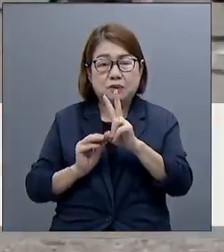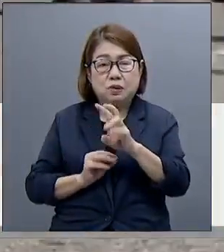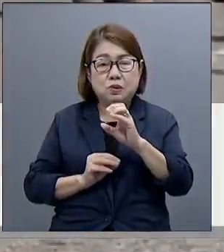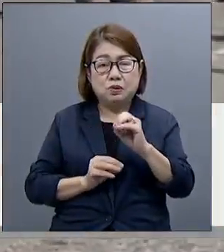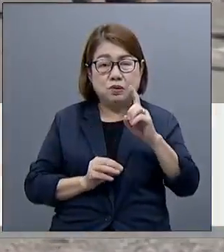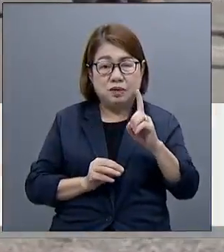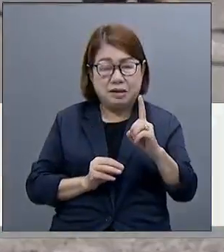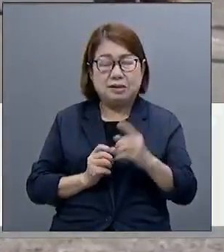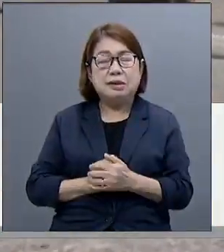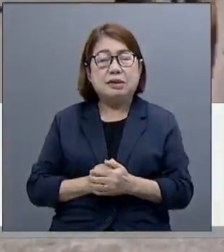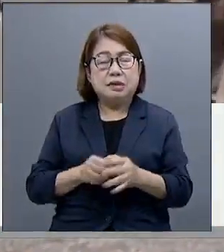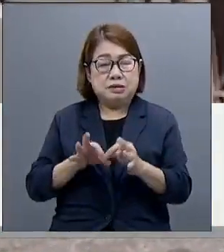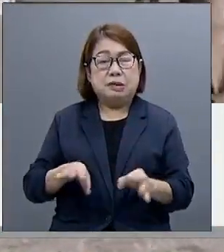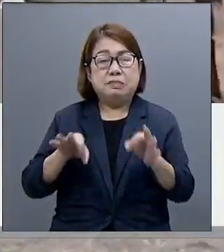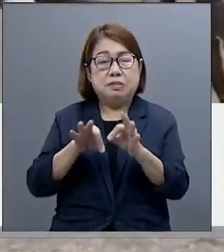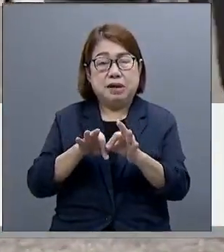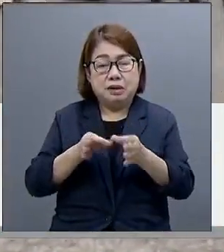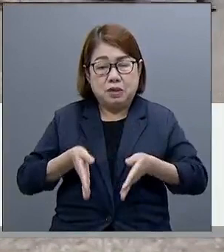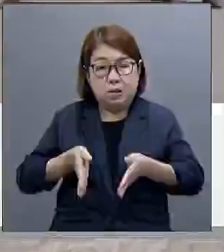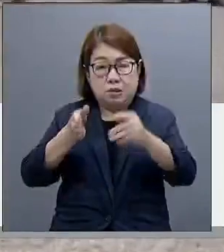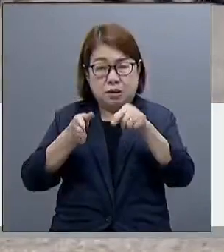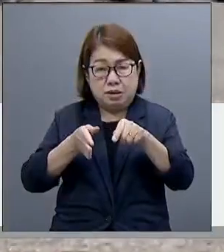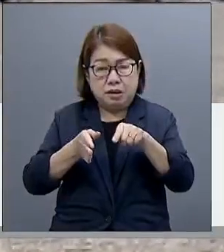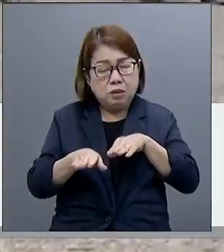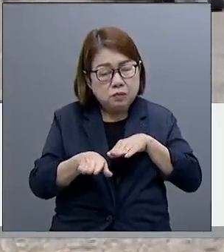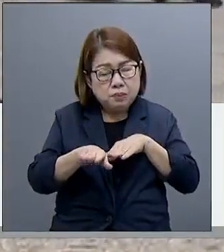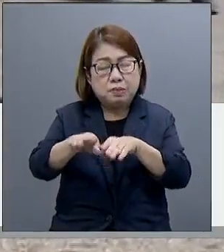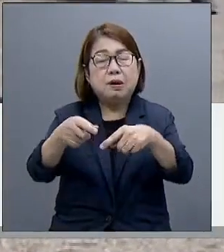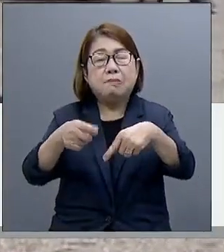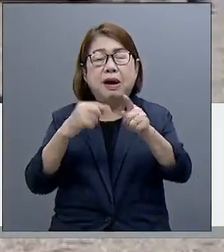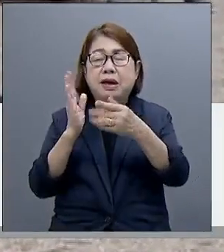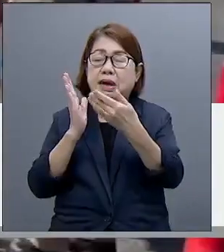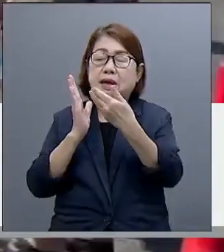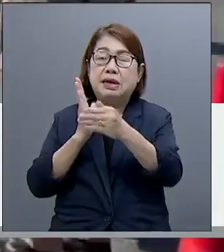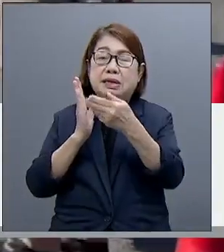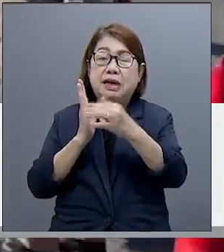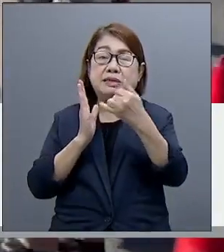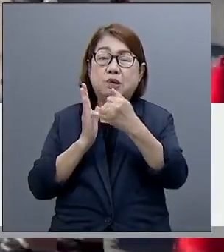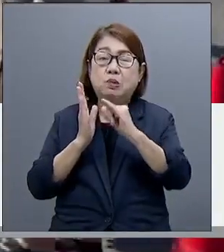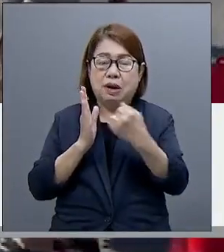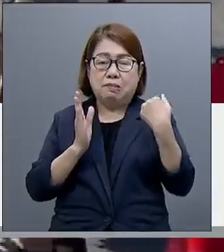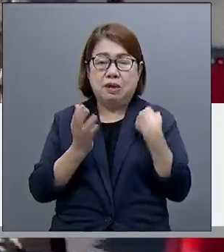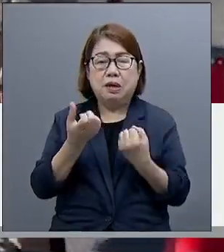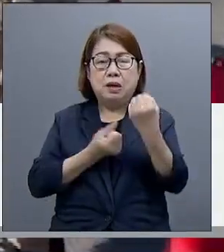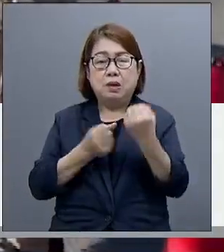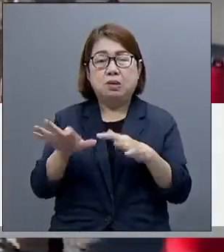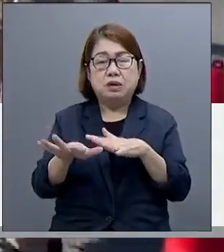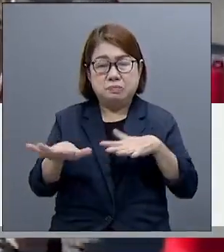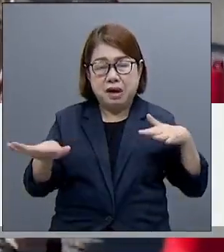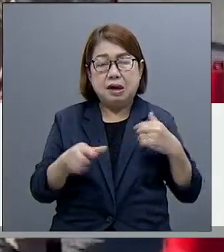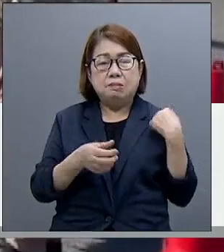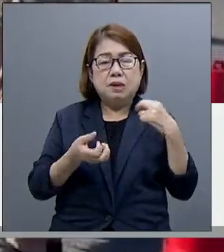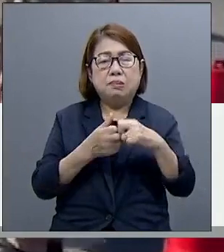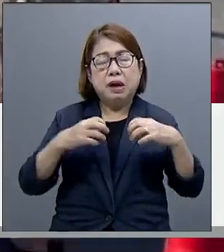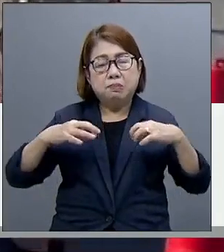ทางสายหลักที่จะเยื่อมเชื่อมไปยังหลายจังหวัดภาคอีสานรถหนาแน่นนะคะแล้วก็เป็นอีกเส้นทางที่มักจะเกิดอุบัติเหตุอยู่บ่อย